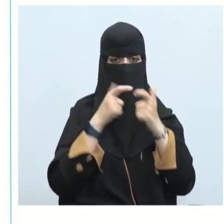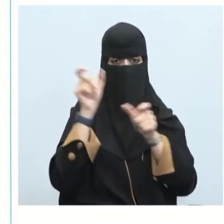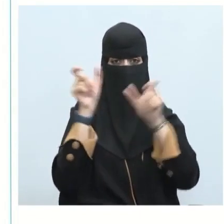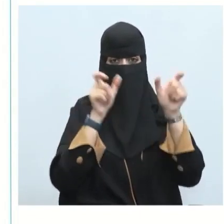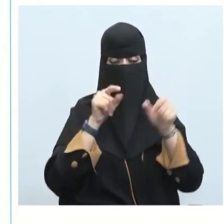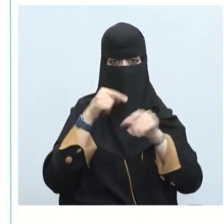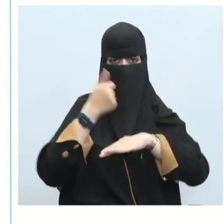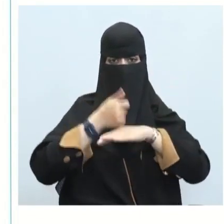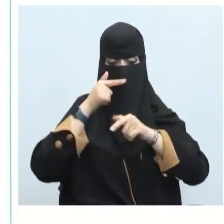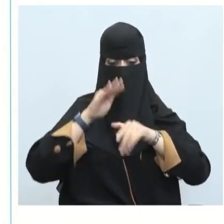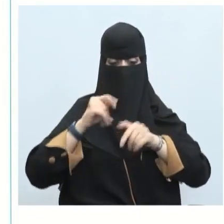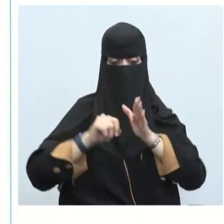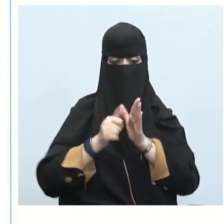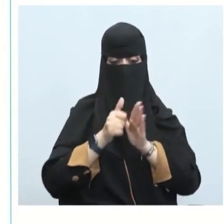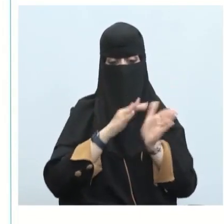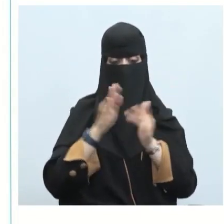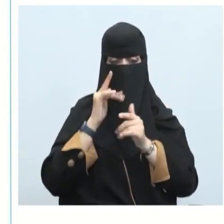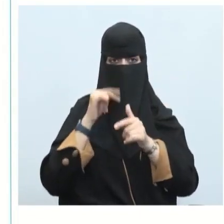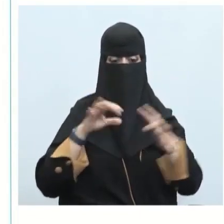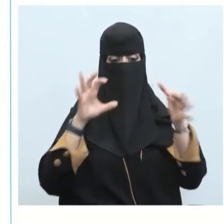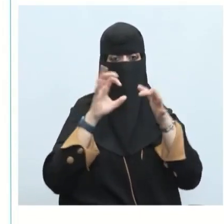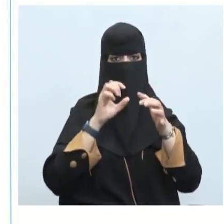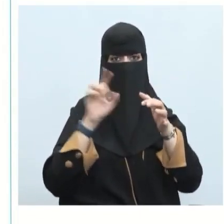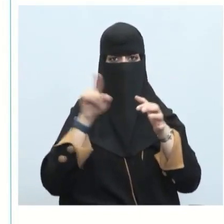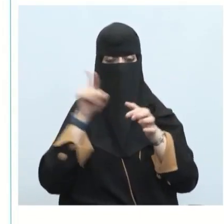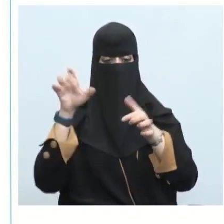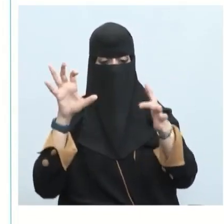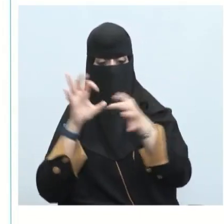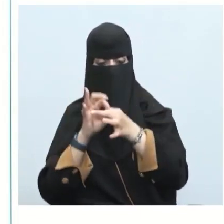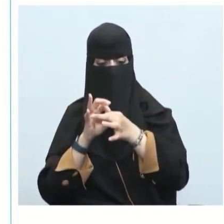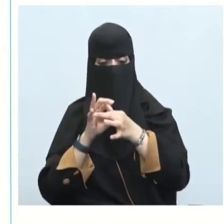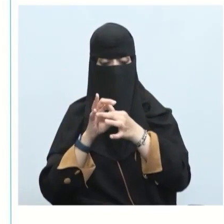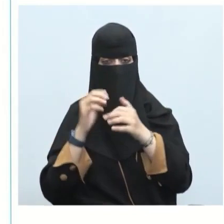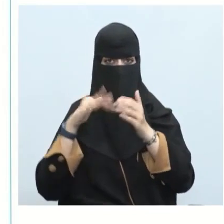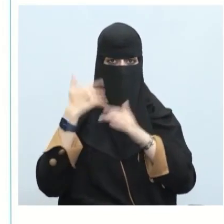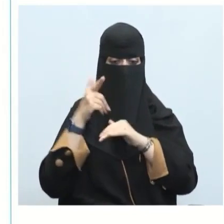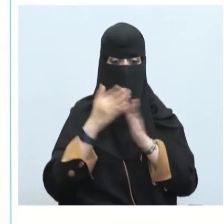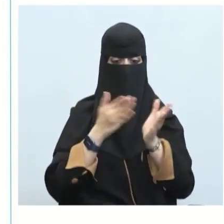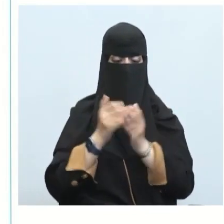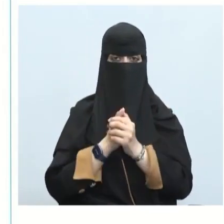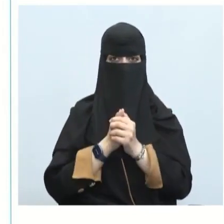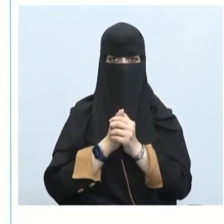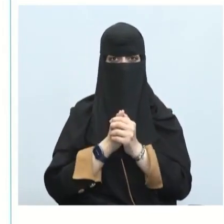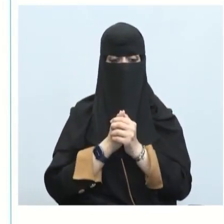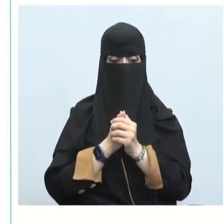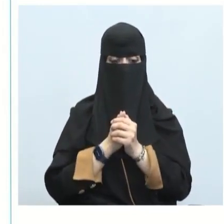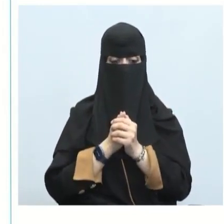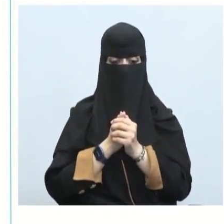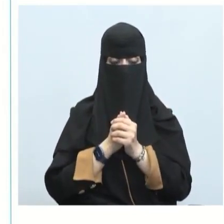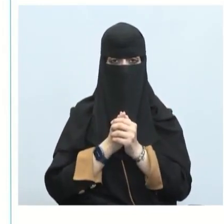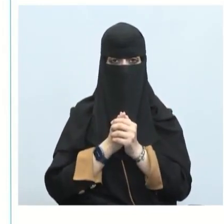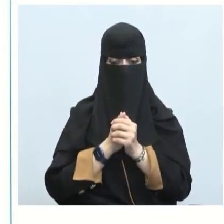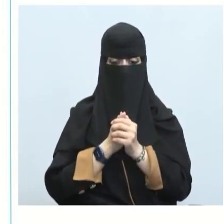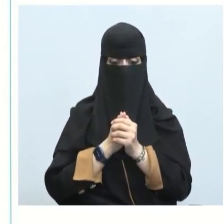الكلمات الرئيسه الجديده لابد من تحديد الكلمات الرئيسه كل فتره ذات الصله بالمنتجات